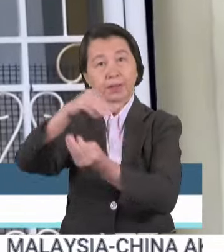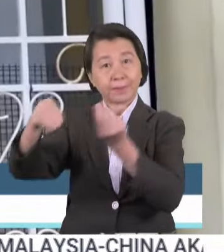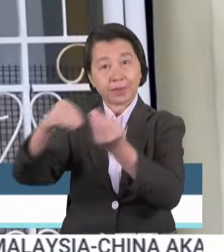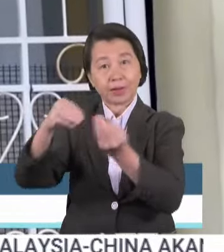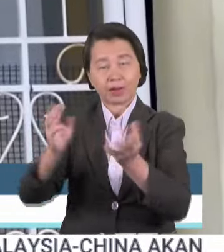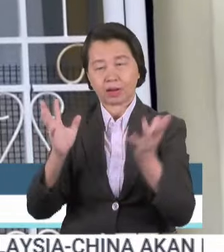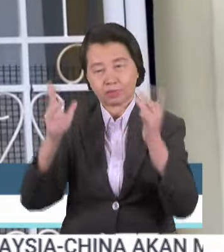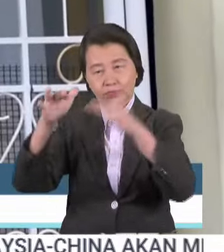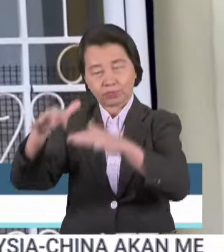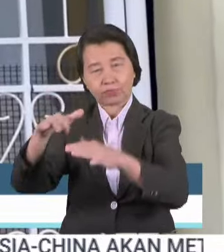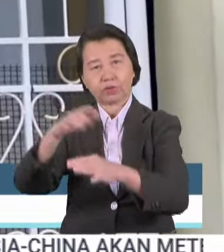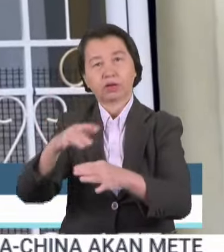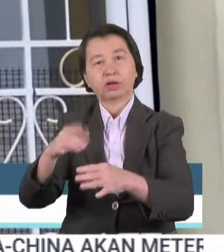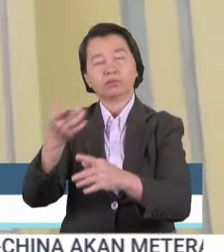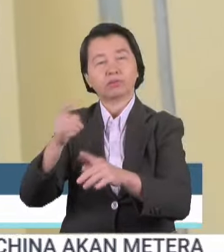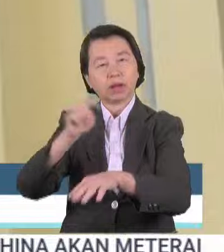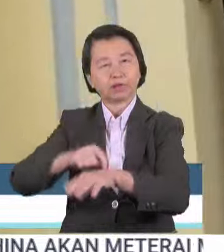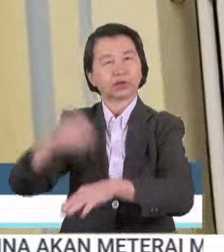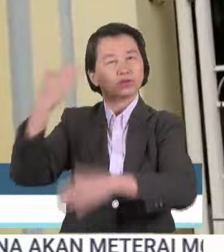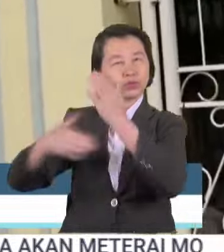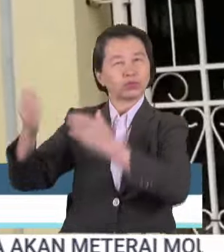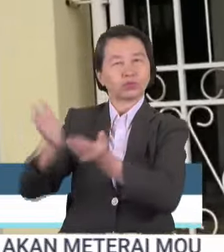mereka masih menggunakan kapal laut.